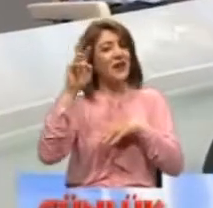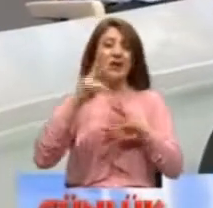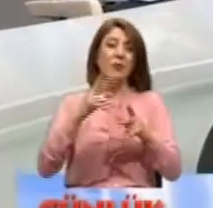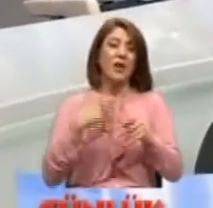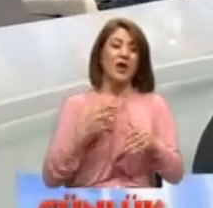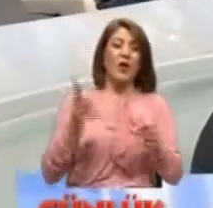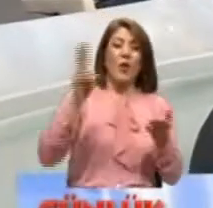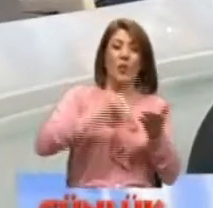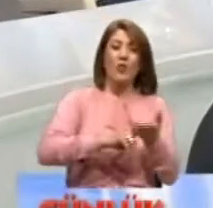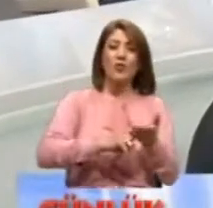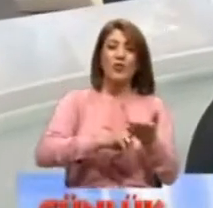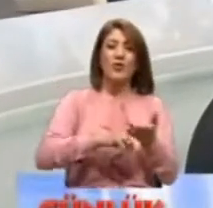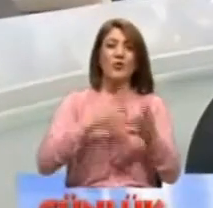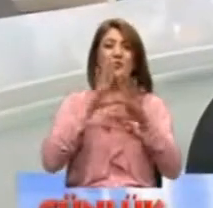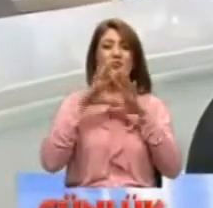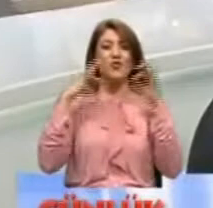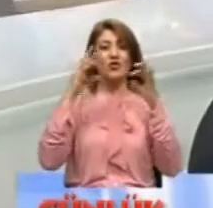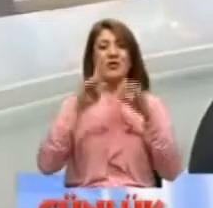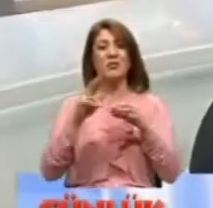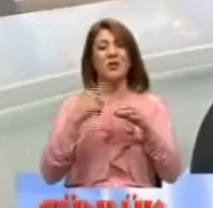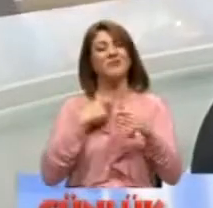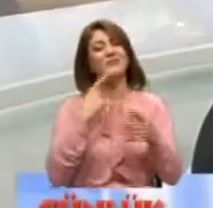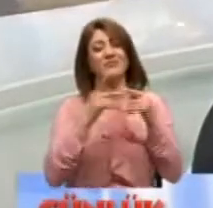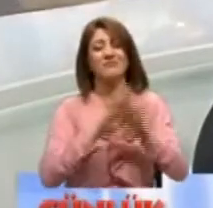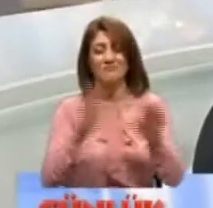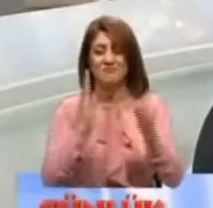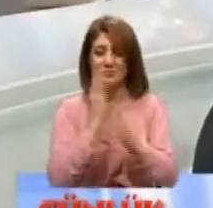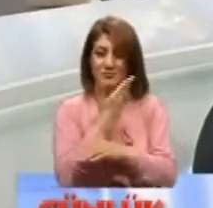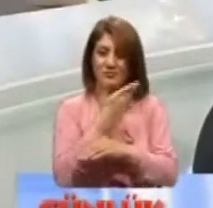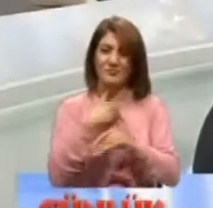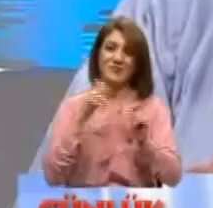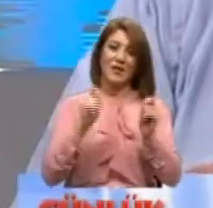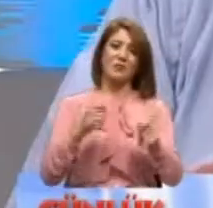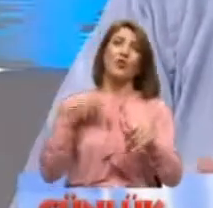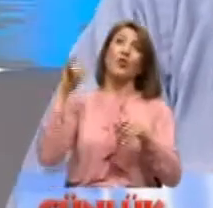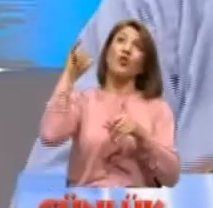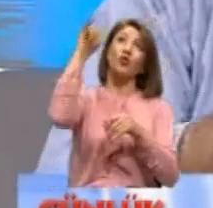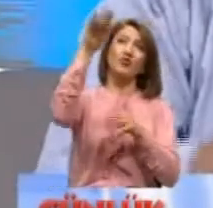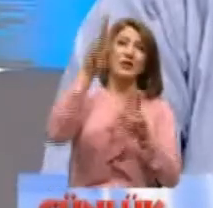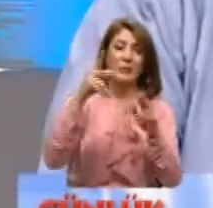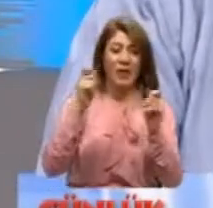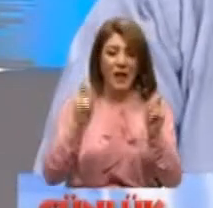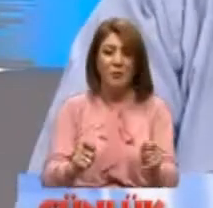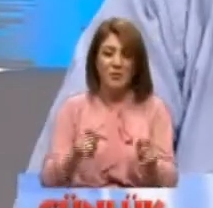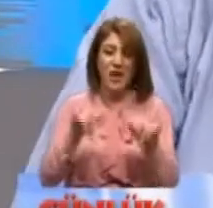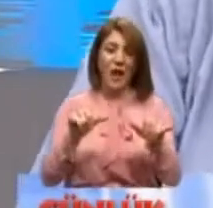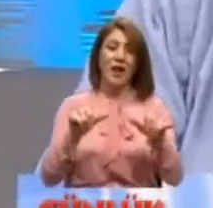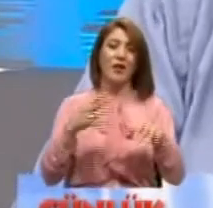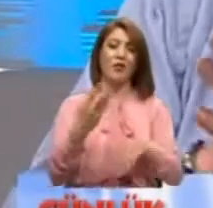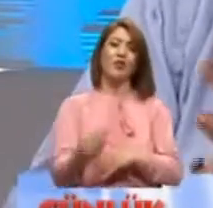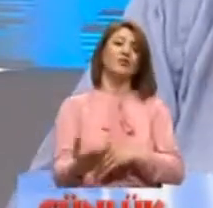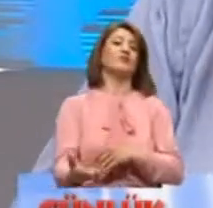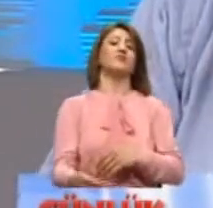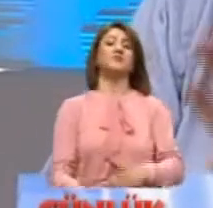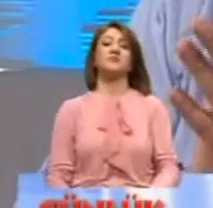öldükten sonra. Ben bir şey demeyeyim neyse yani. Uçuş moduna almışlar. Aynen öyle olmuş